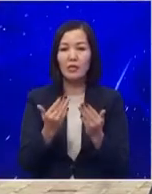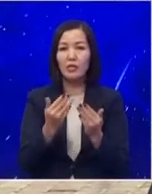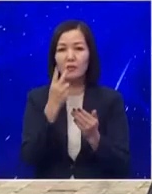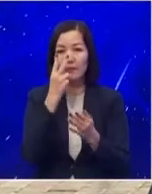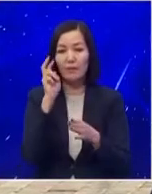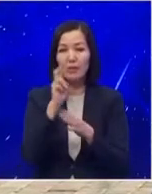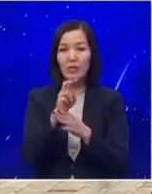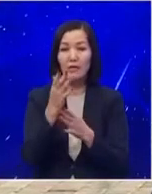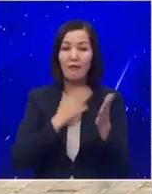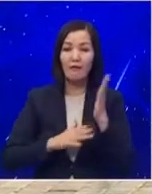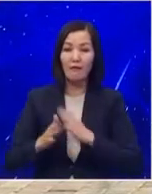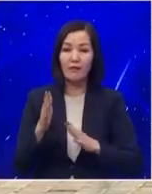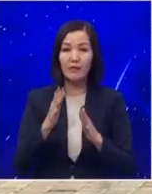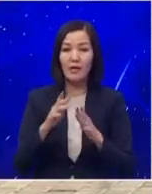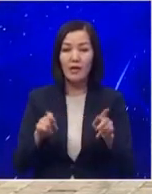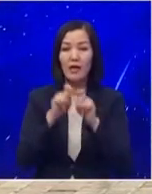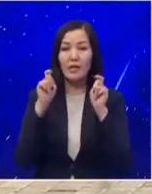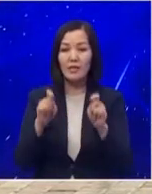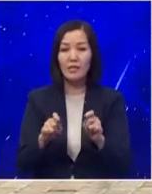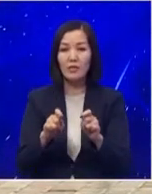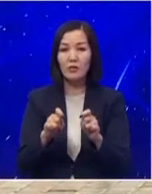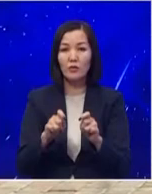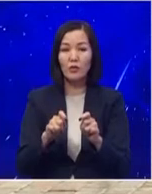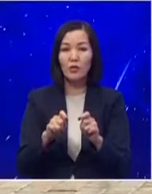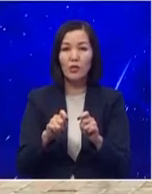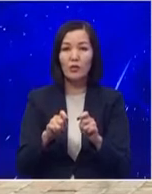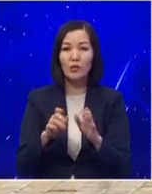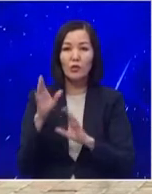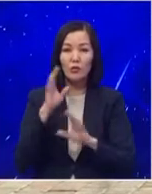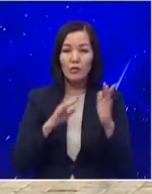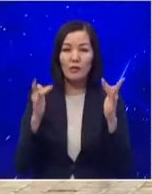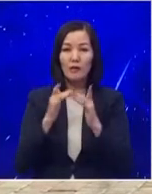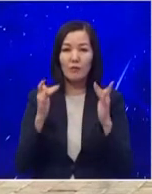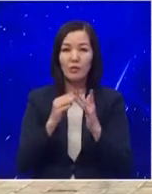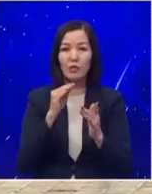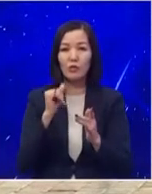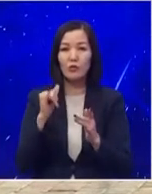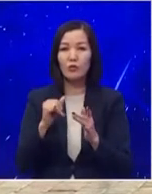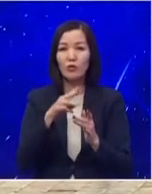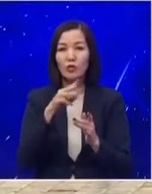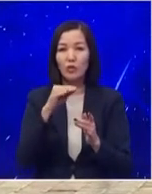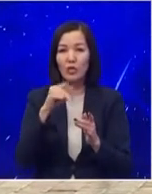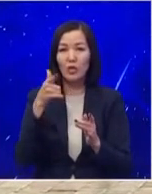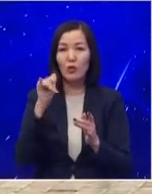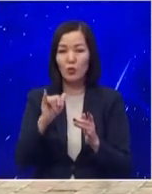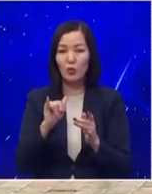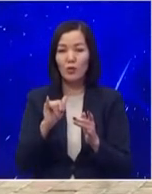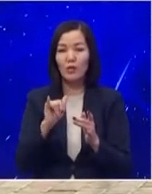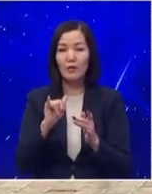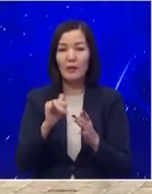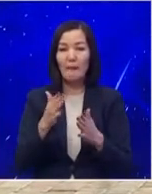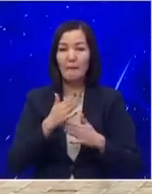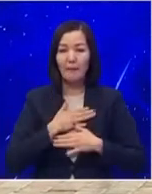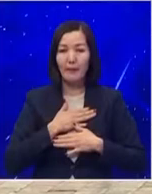радоваться открытие студенческого общежития и тисульского университеты мы